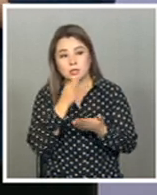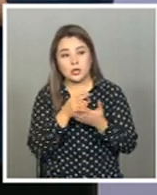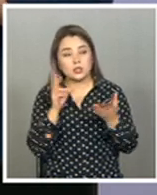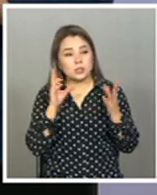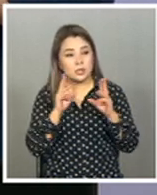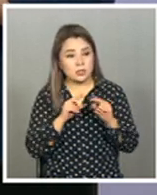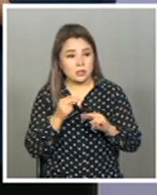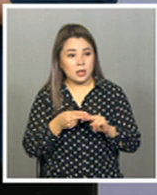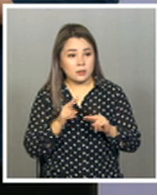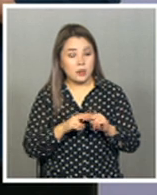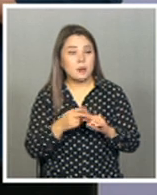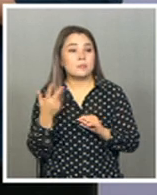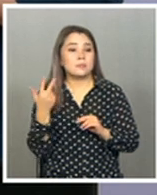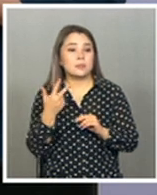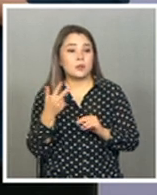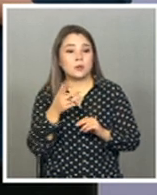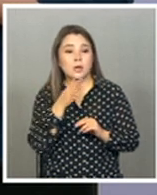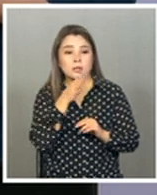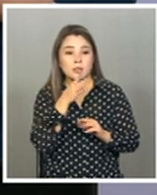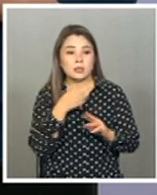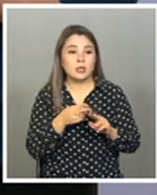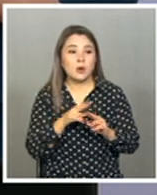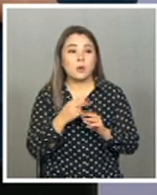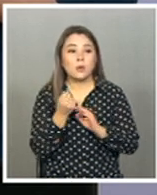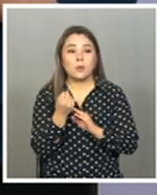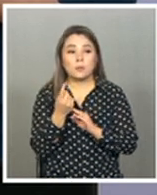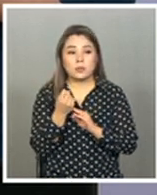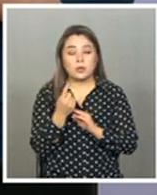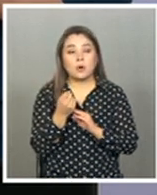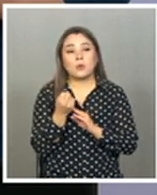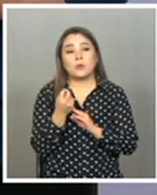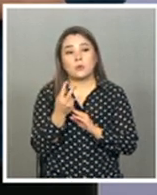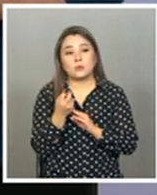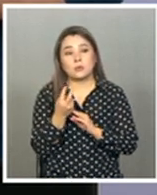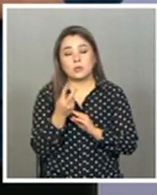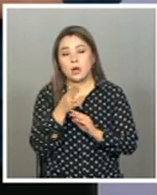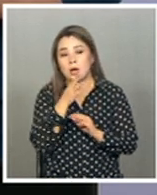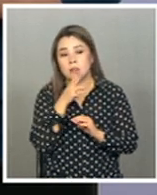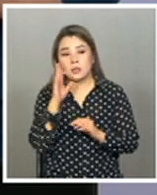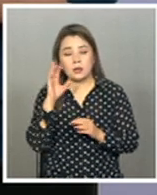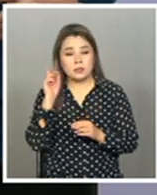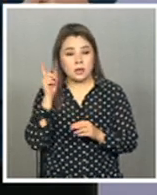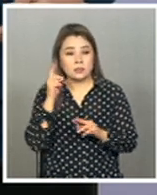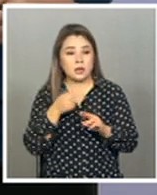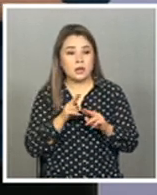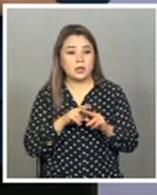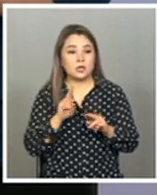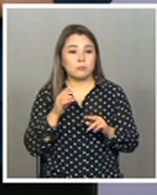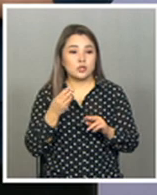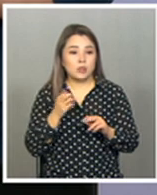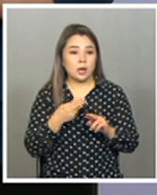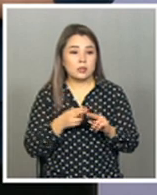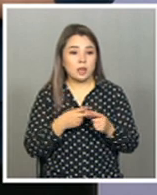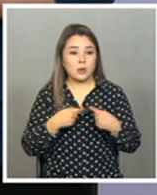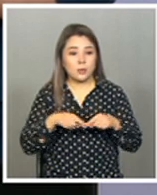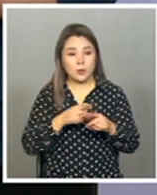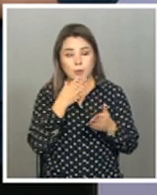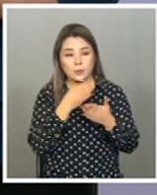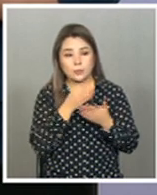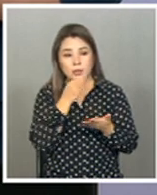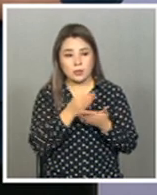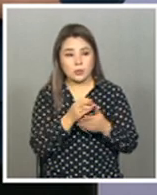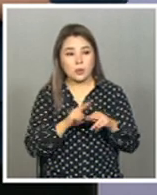Ал үшінші кезең, он бірінші, он үшінші ғасырларда қыпшақ мемлекеті өзіндік дербес мемлекет